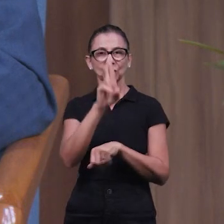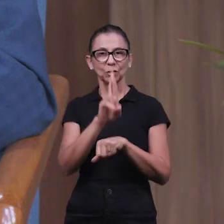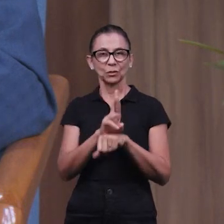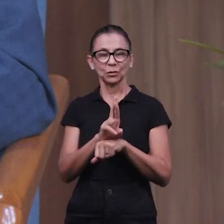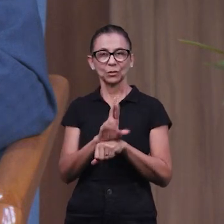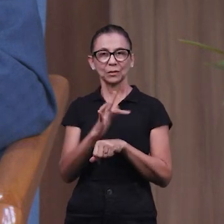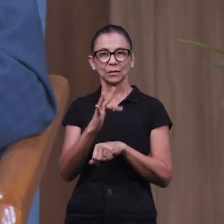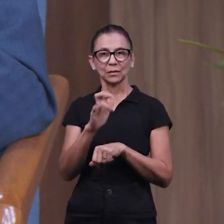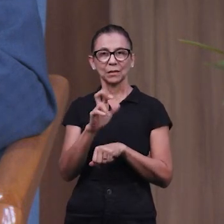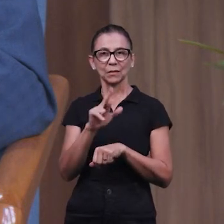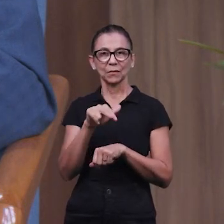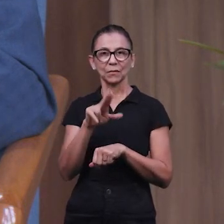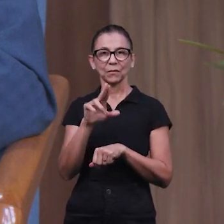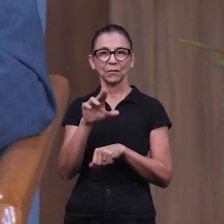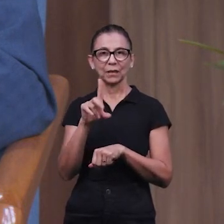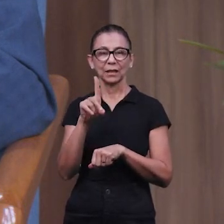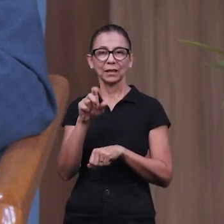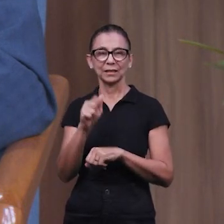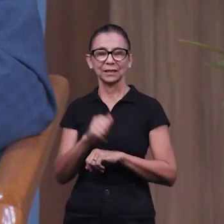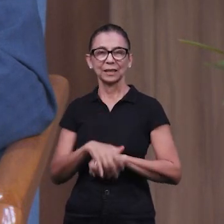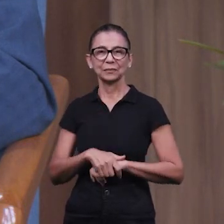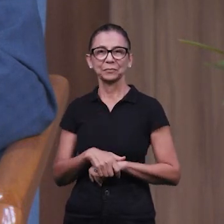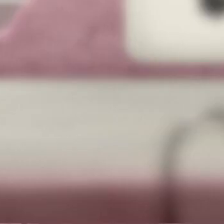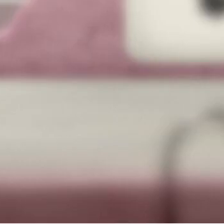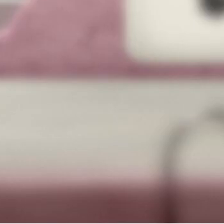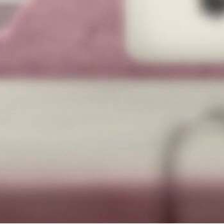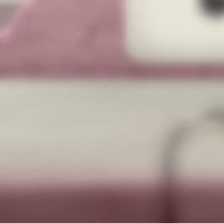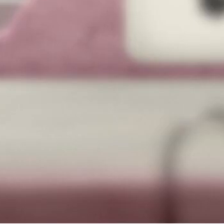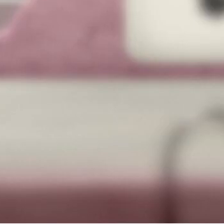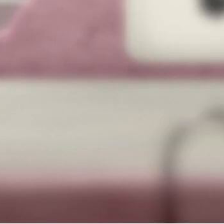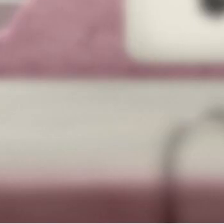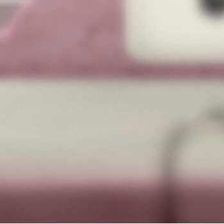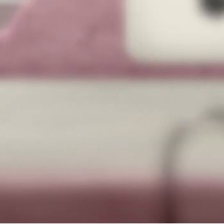docteure Fernanda Becali dans le volet organisation et méthode.